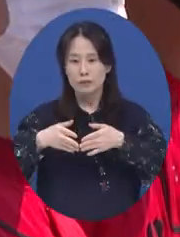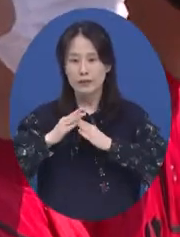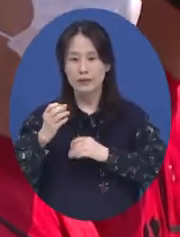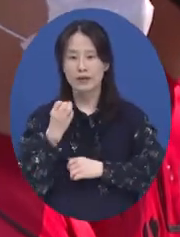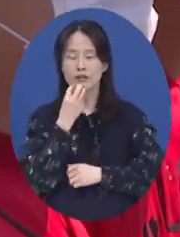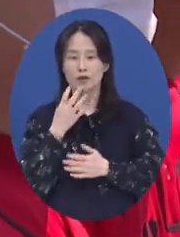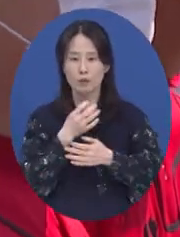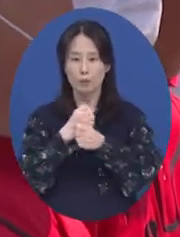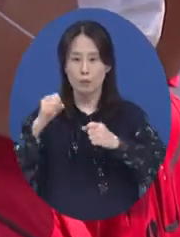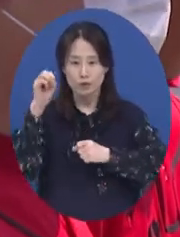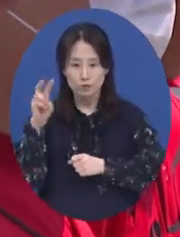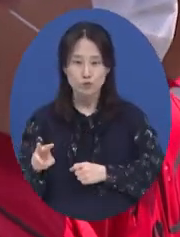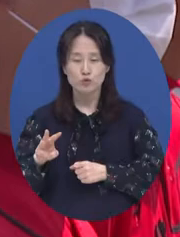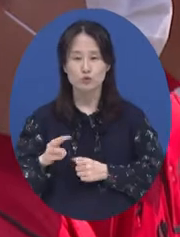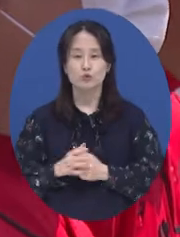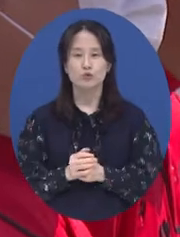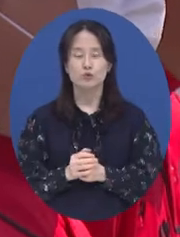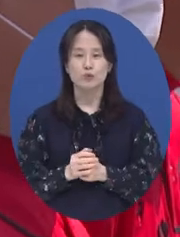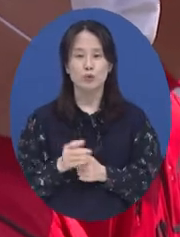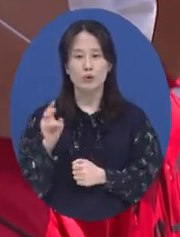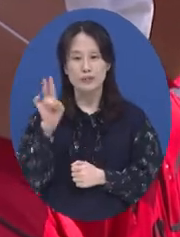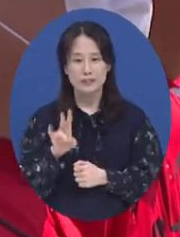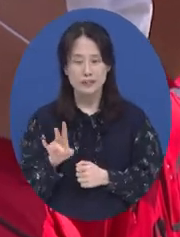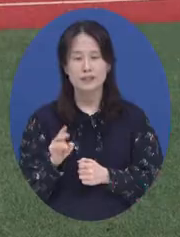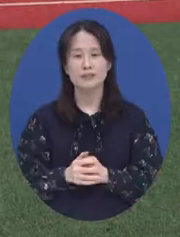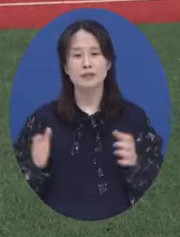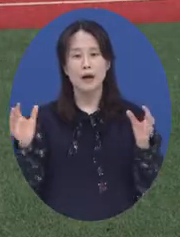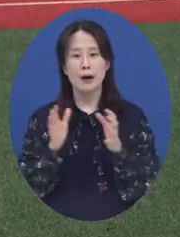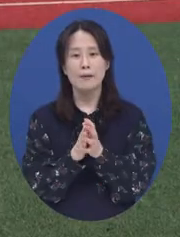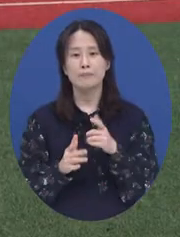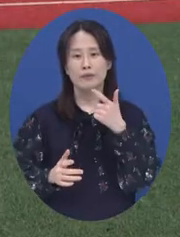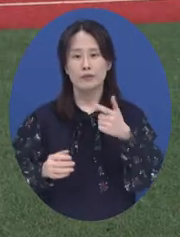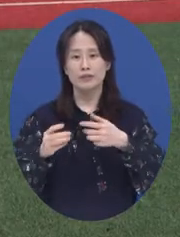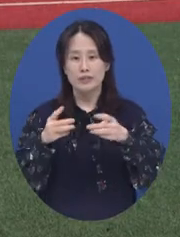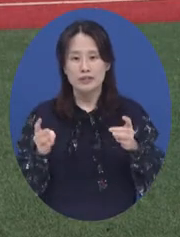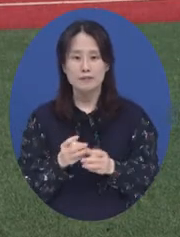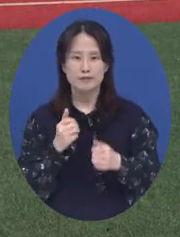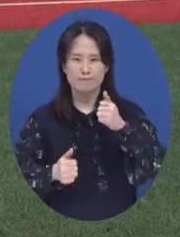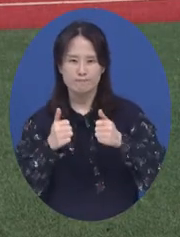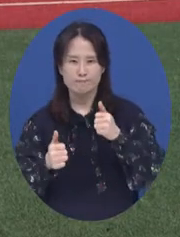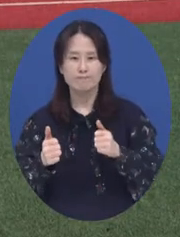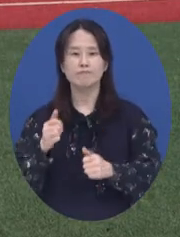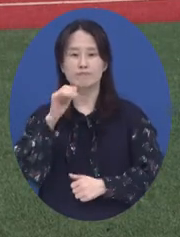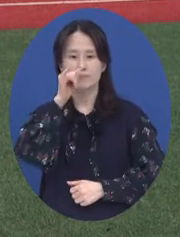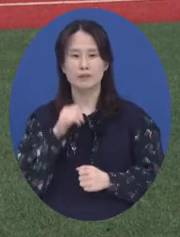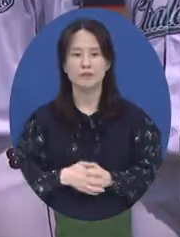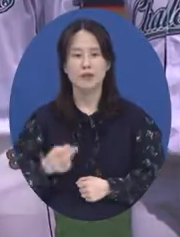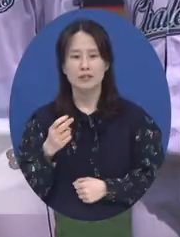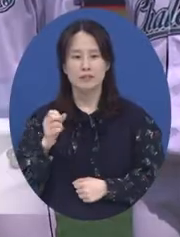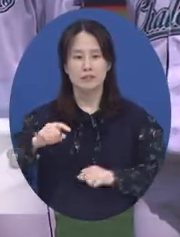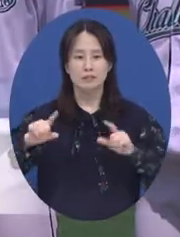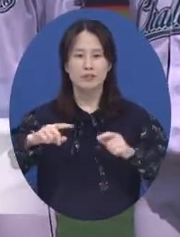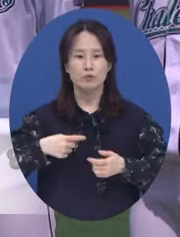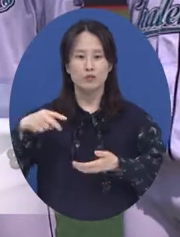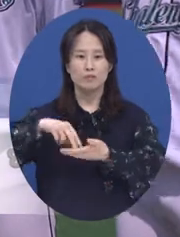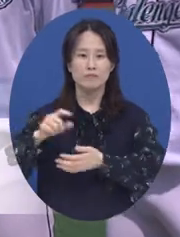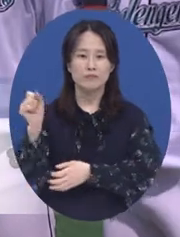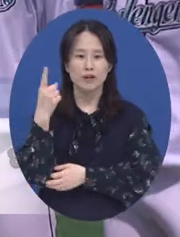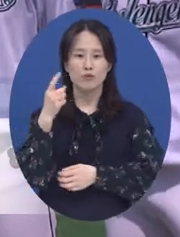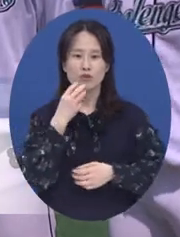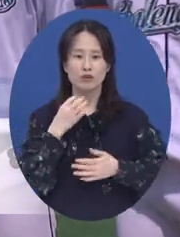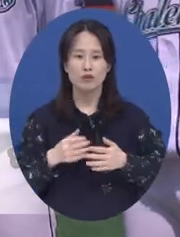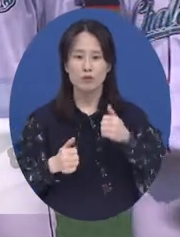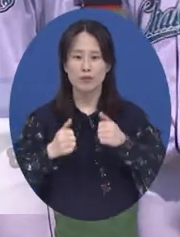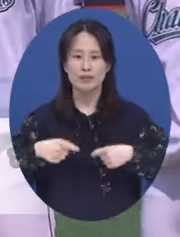신규 창단된 광주 스커본 하이에나들, 시흥 울브스 등 총 6개 팀이 장을 겨룹니다. 2021 독립야구